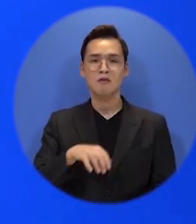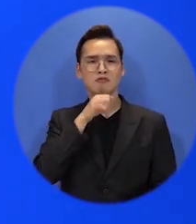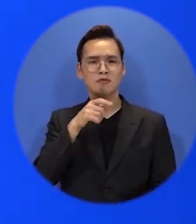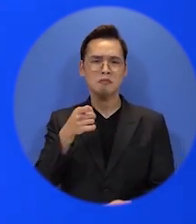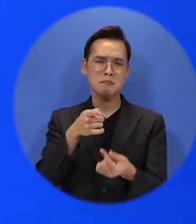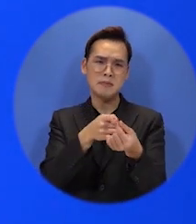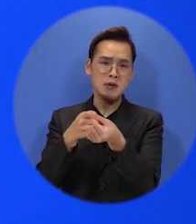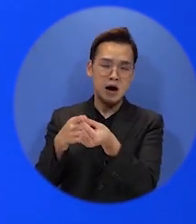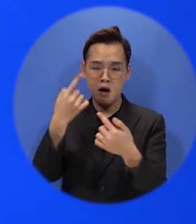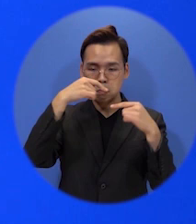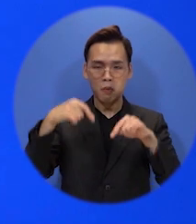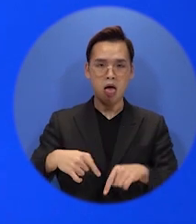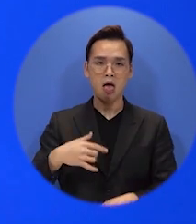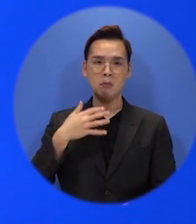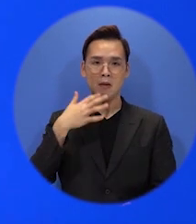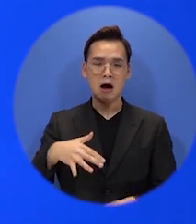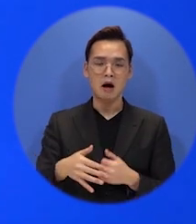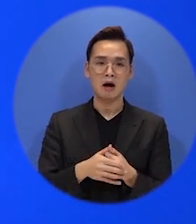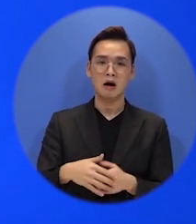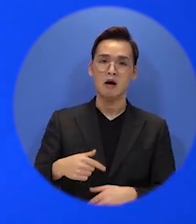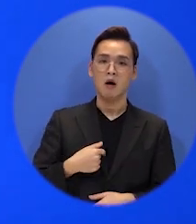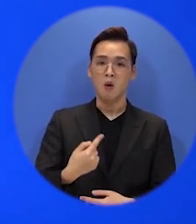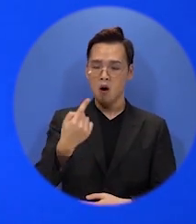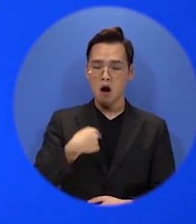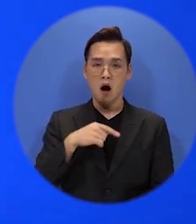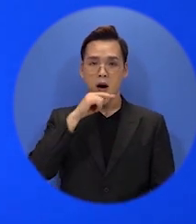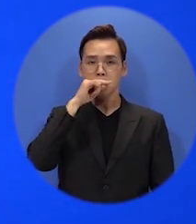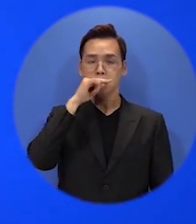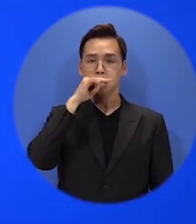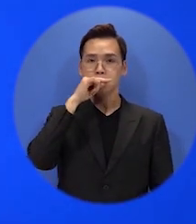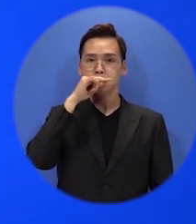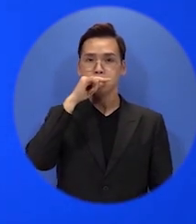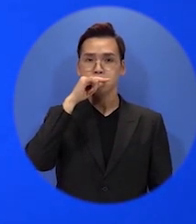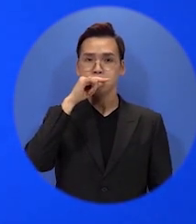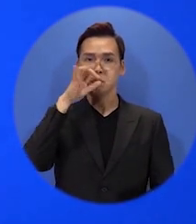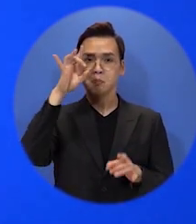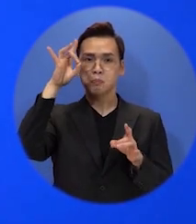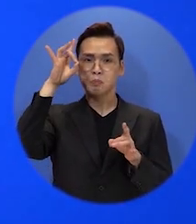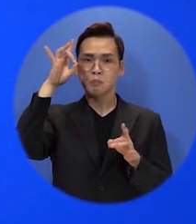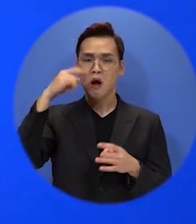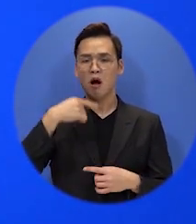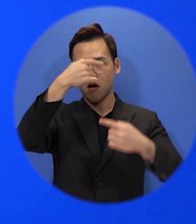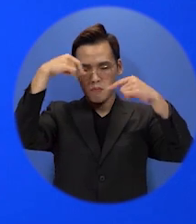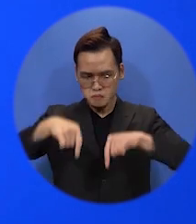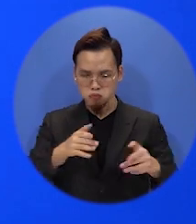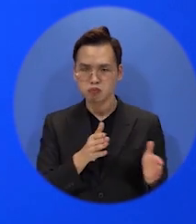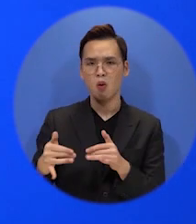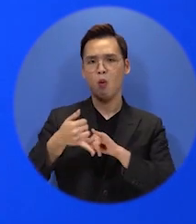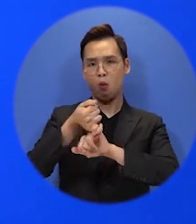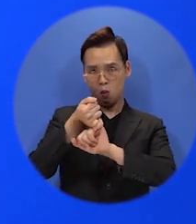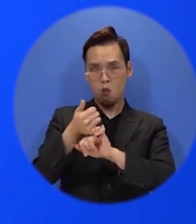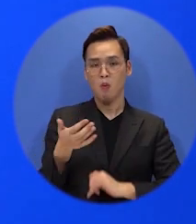친구들도요, 면접 준비가 안 되어 있으면 면접장에 오셔서 입도 뻥긋 못 하십니다. 그렇기 때문에 면접 준비는